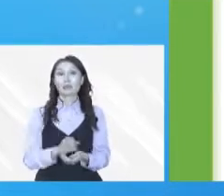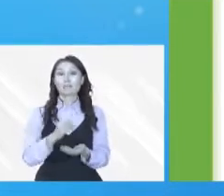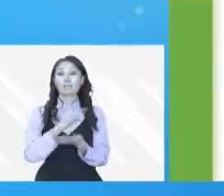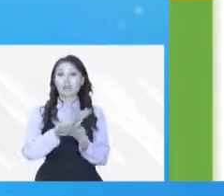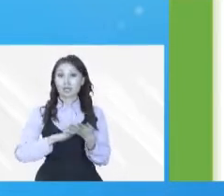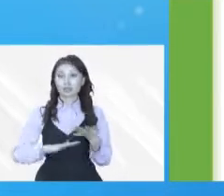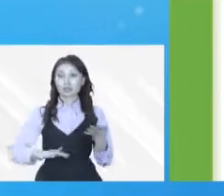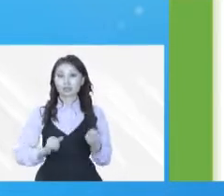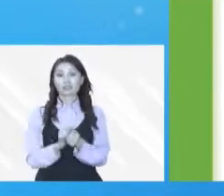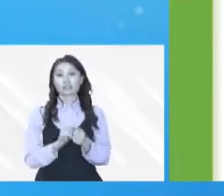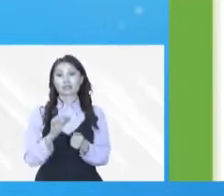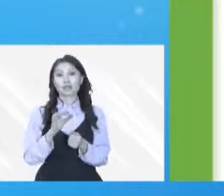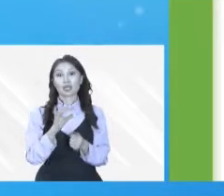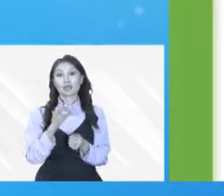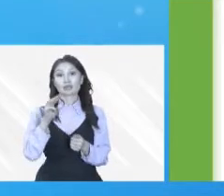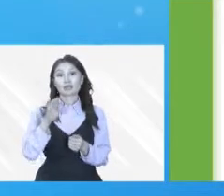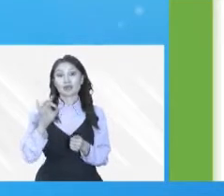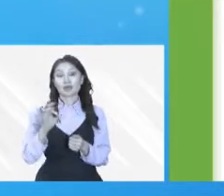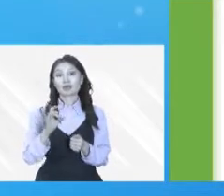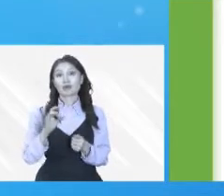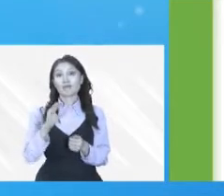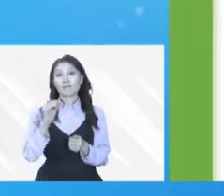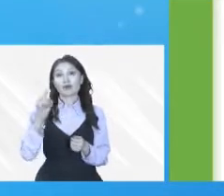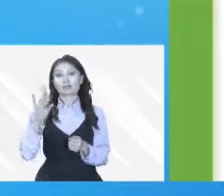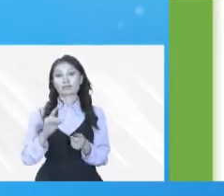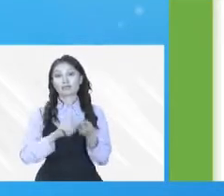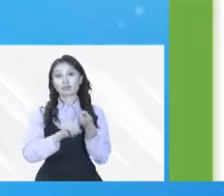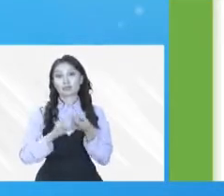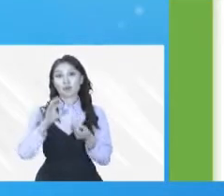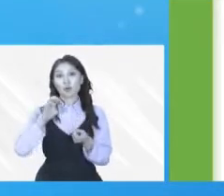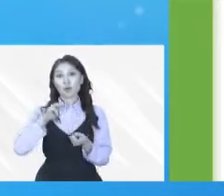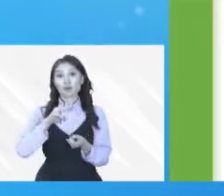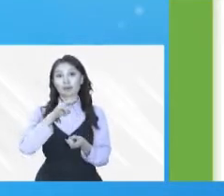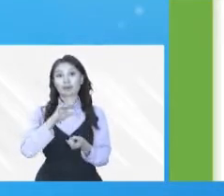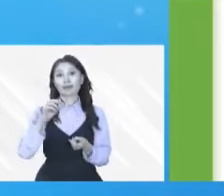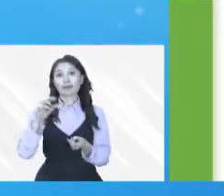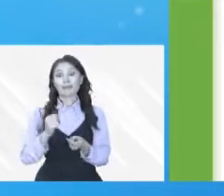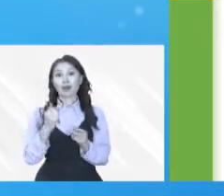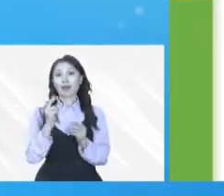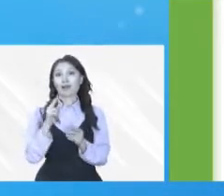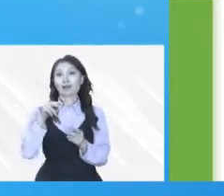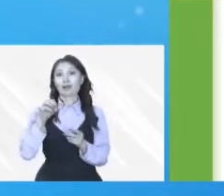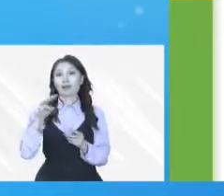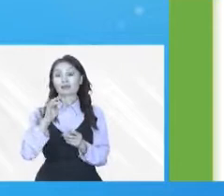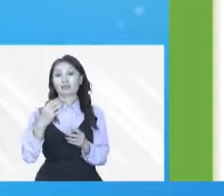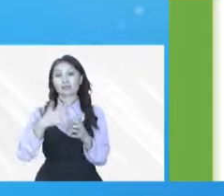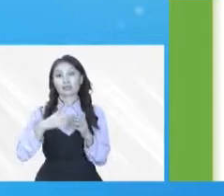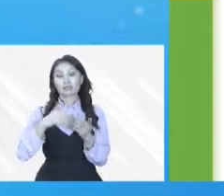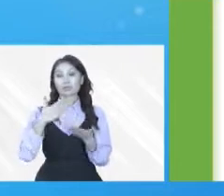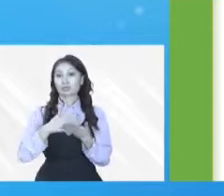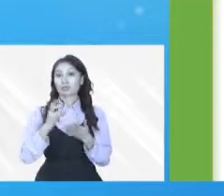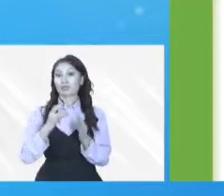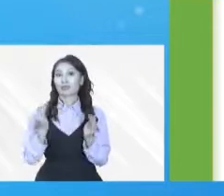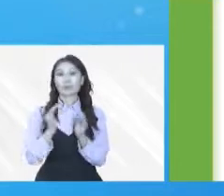ассимиляция. Продолжительность интерфазы зависит от типа клеток и в среднем составляет